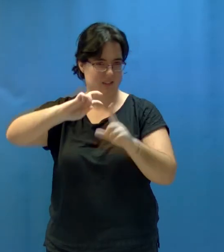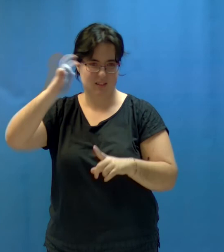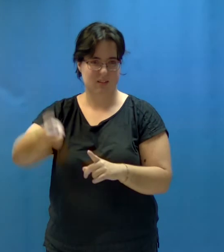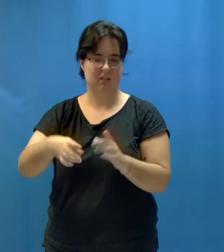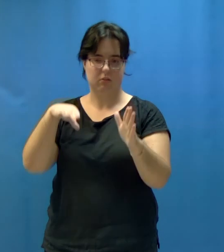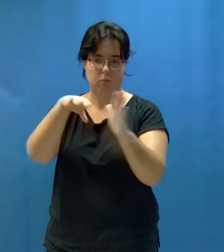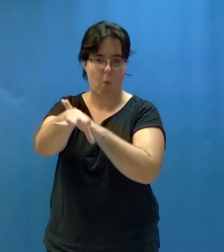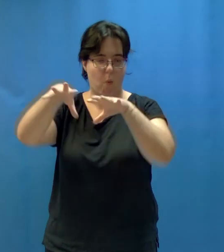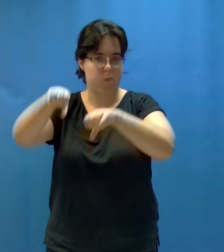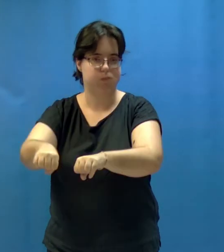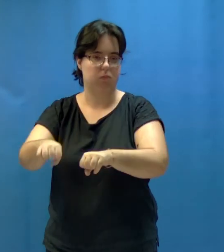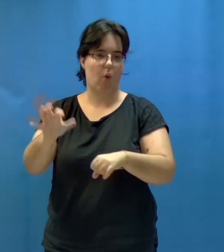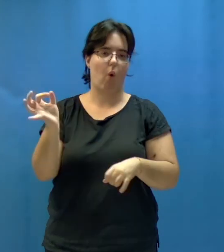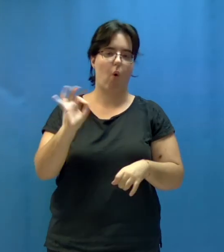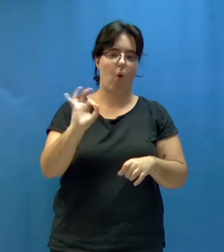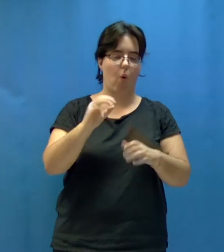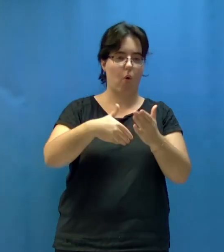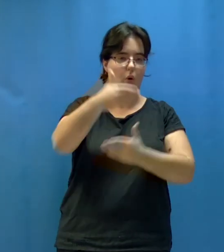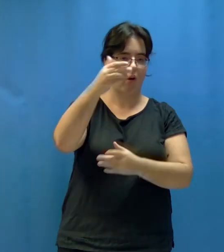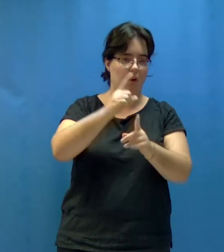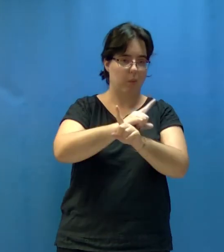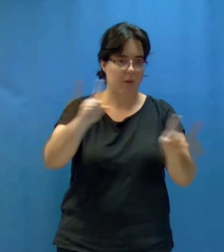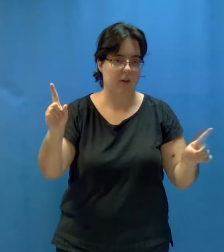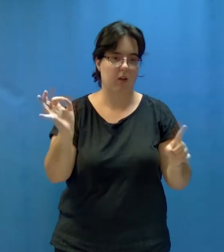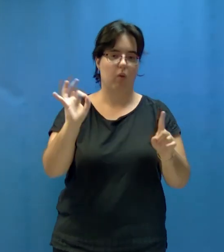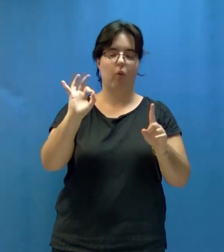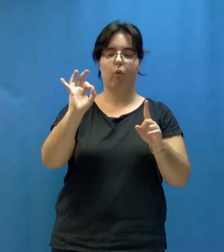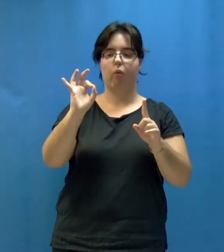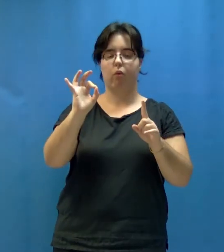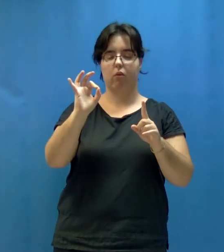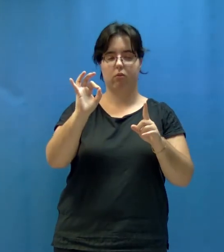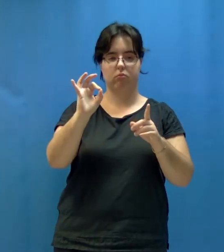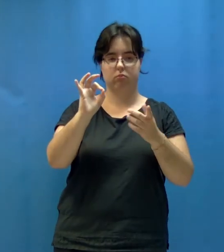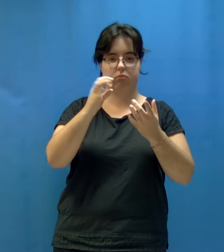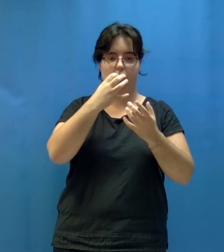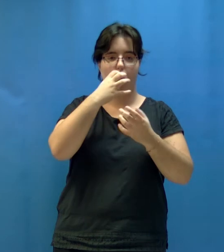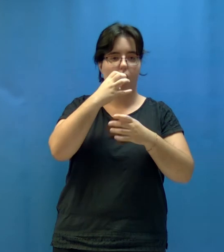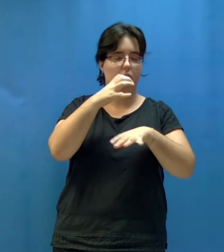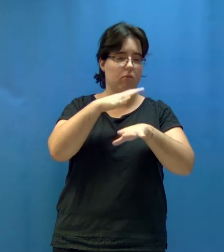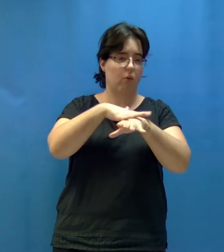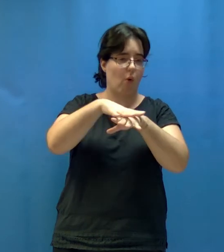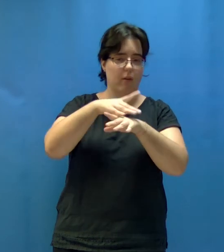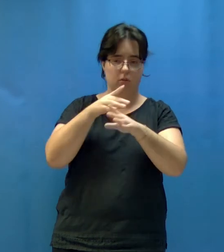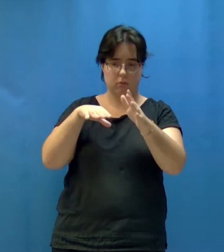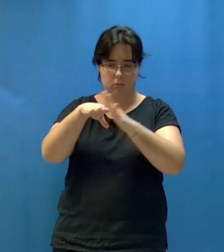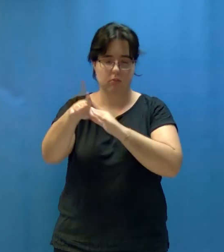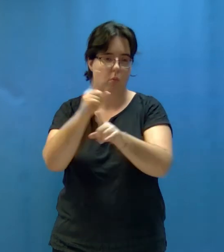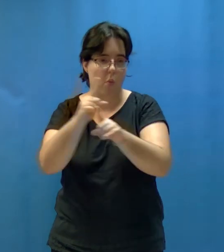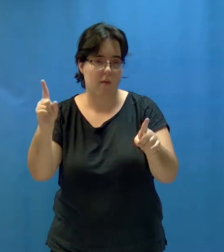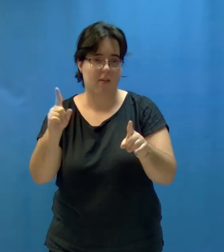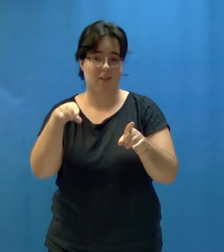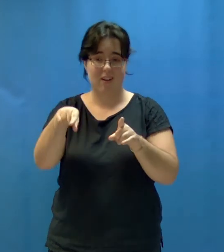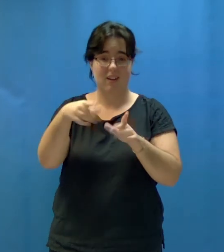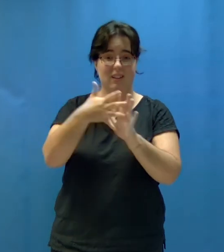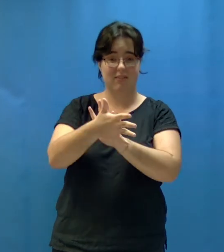segrest de revistes, la prohibició de campanyes polítiques i la irrupció en dependències d'un govern són actuacions que estan destruint